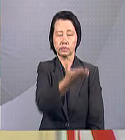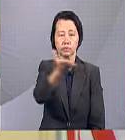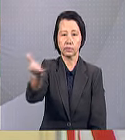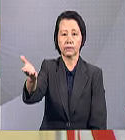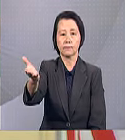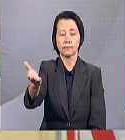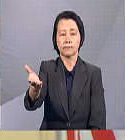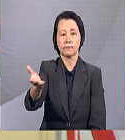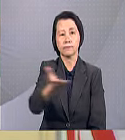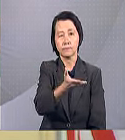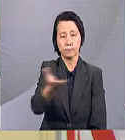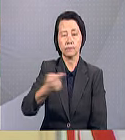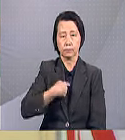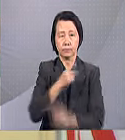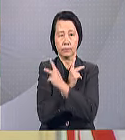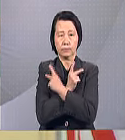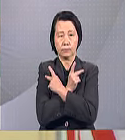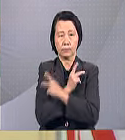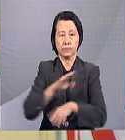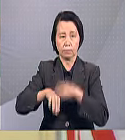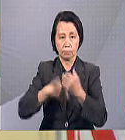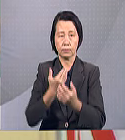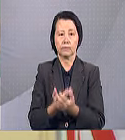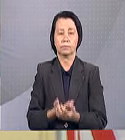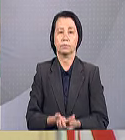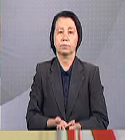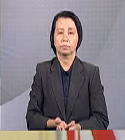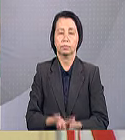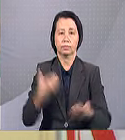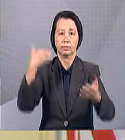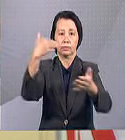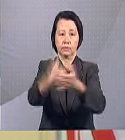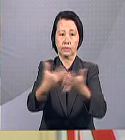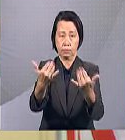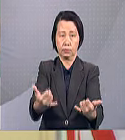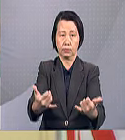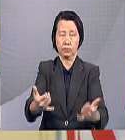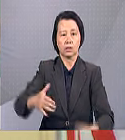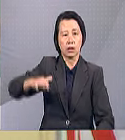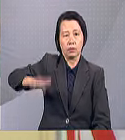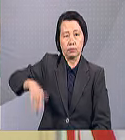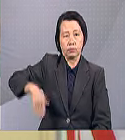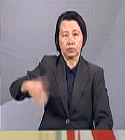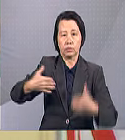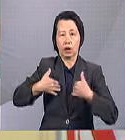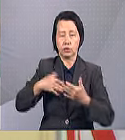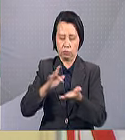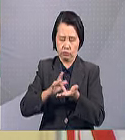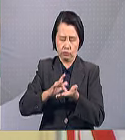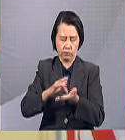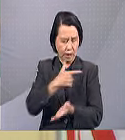Saudara-saudara yang saya kasihi sekalian, sehingga kini masih belum ada vaksin